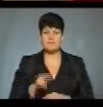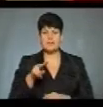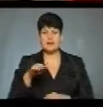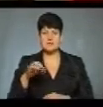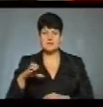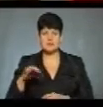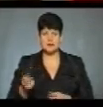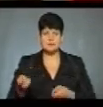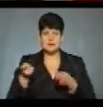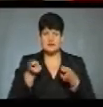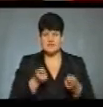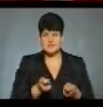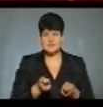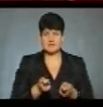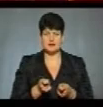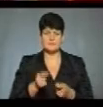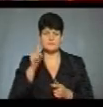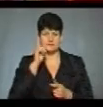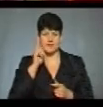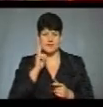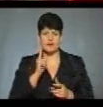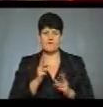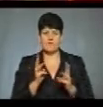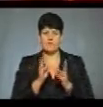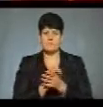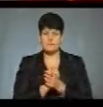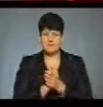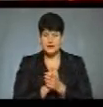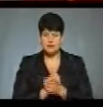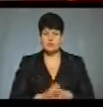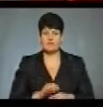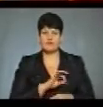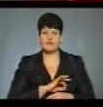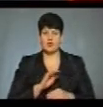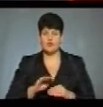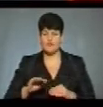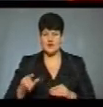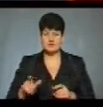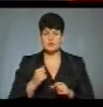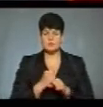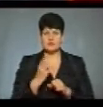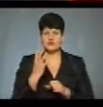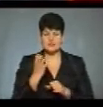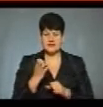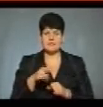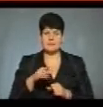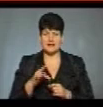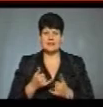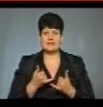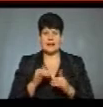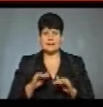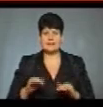Тернопільщину Вифлеємський вогонь миру. Вихованці тернопільського садочка зробили 400 пряників для дітей-сиріт.